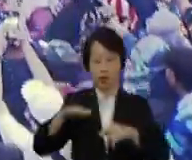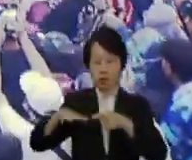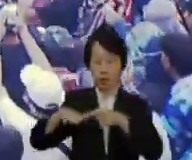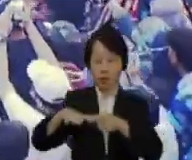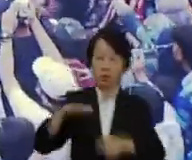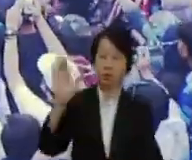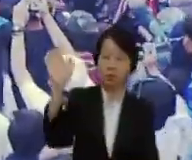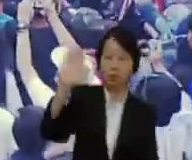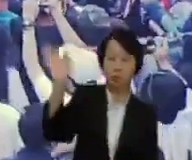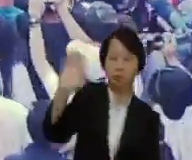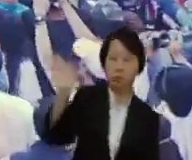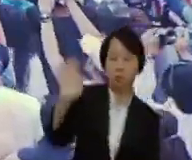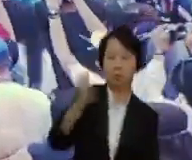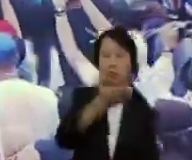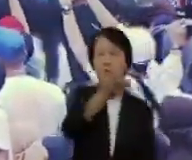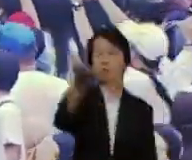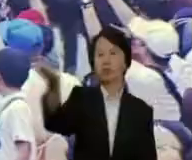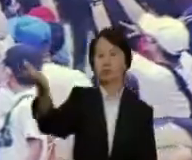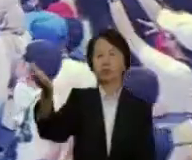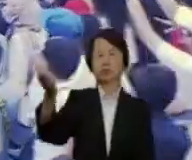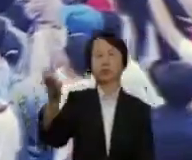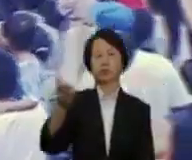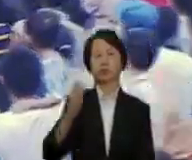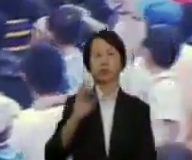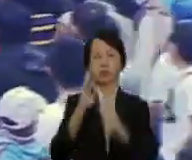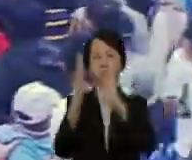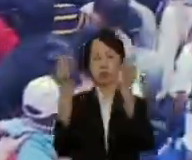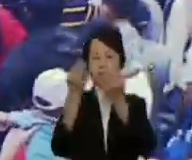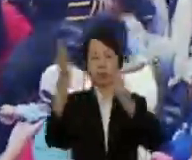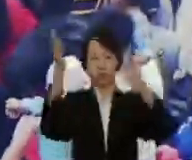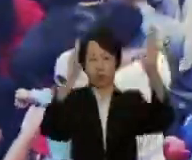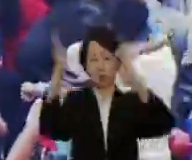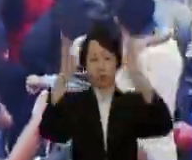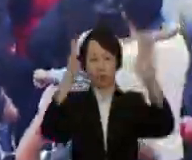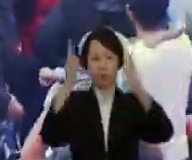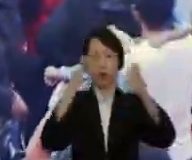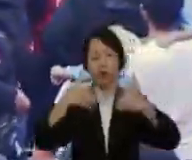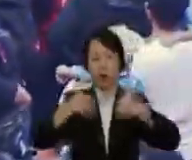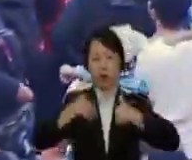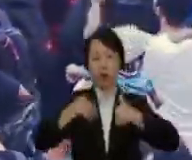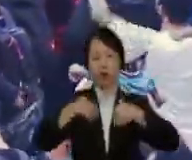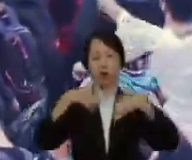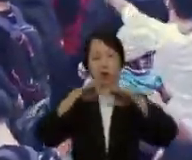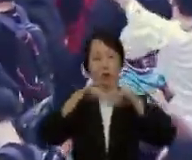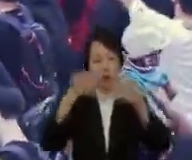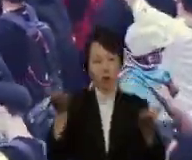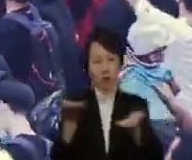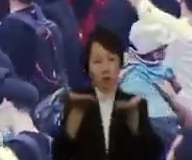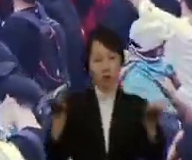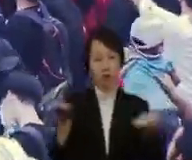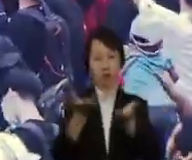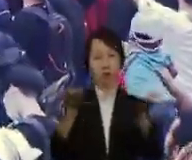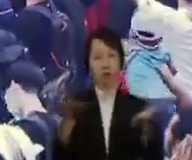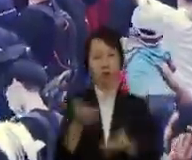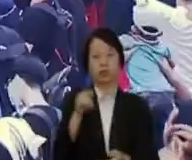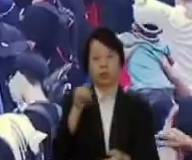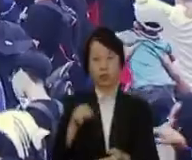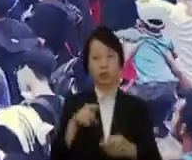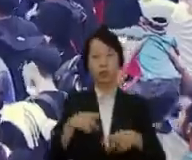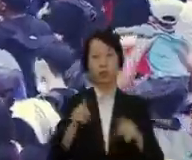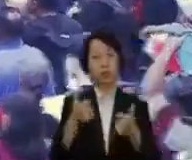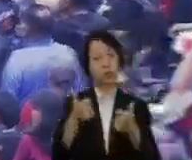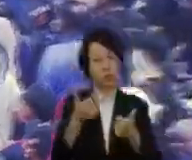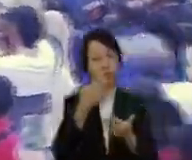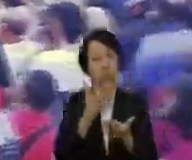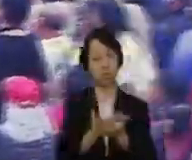kepada keseluruhan anggota keluarga Malaysia yang berada di Dataran Merdeka. Ini satu peluang